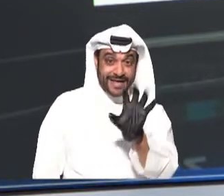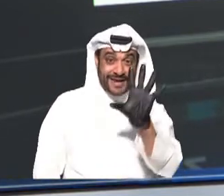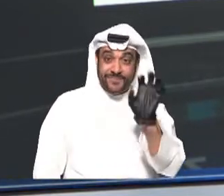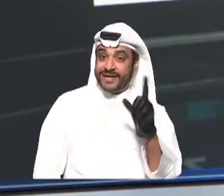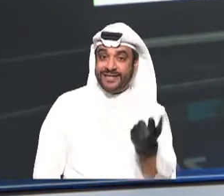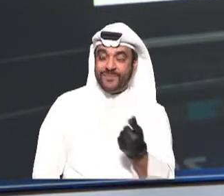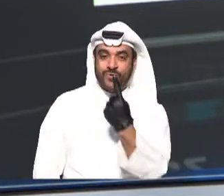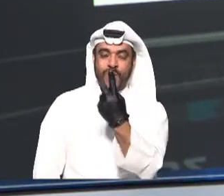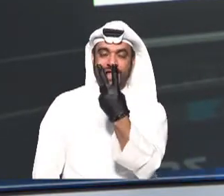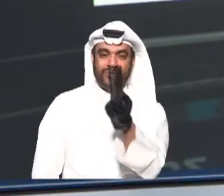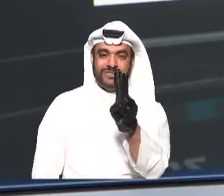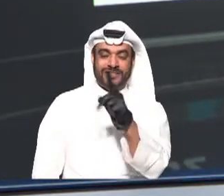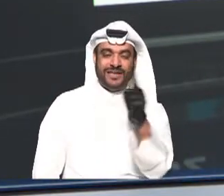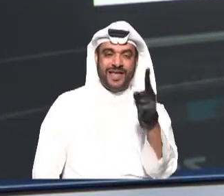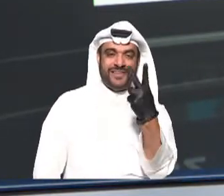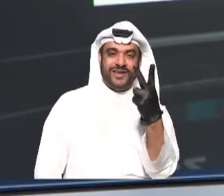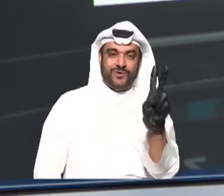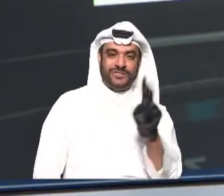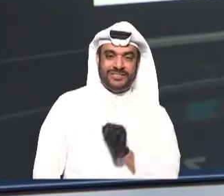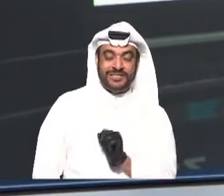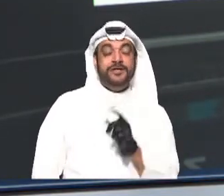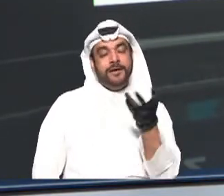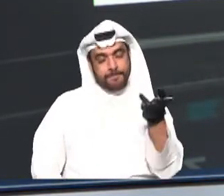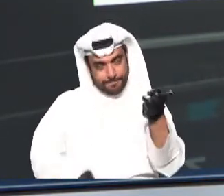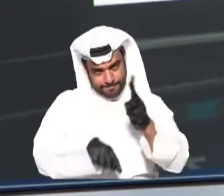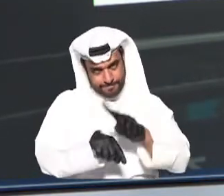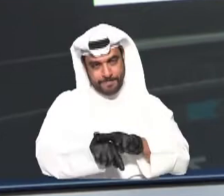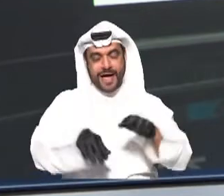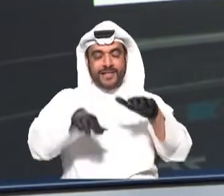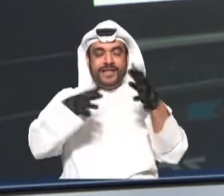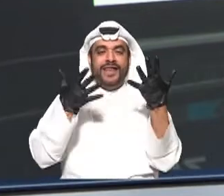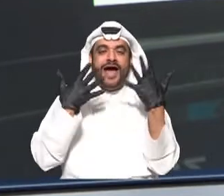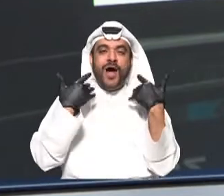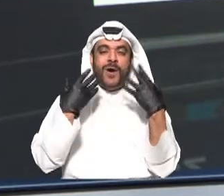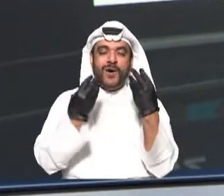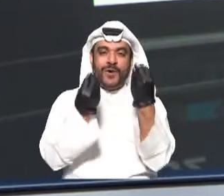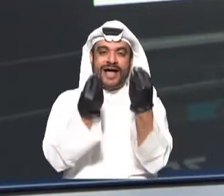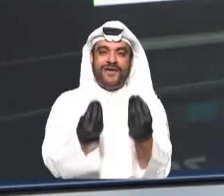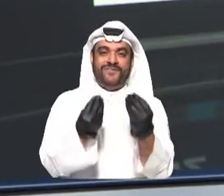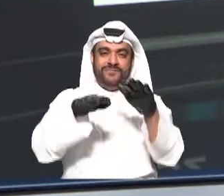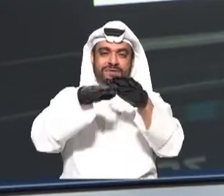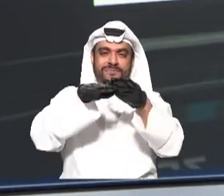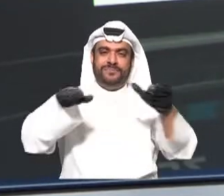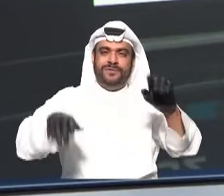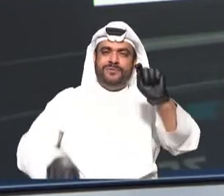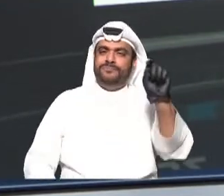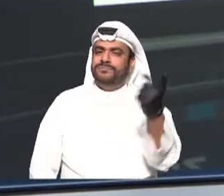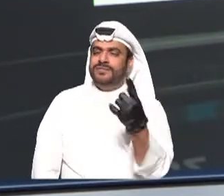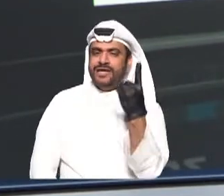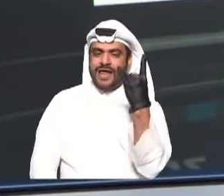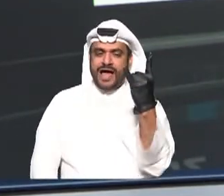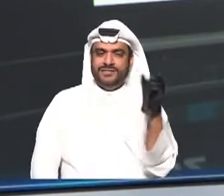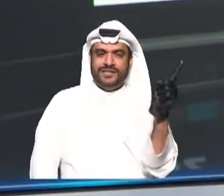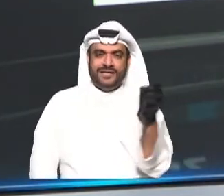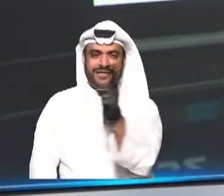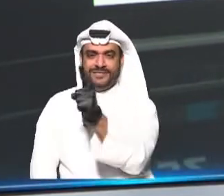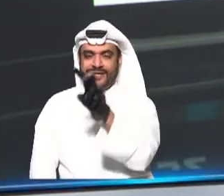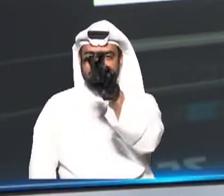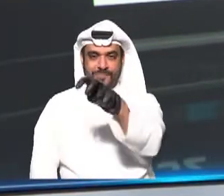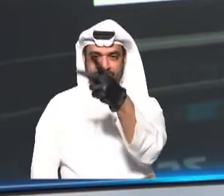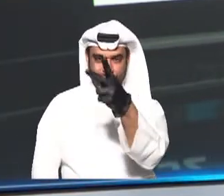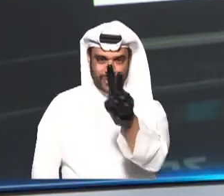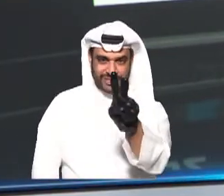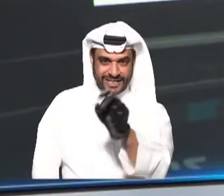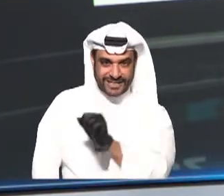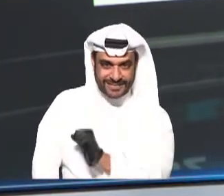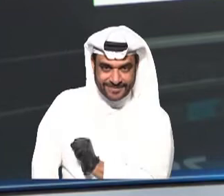21 إلى 22 درجة مئوية. وأيضا اعتدال في الرياح الجنوبية الشرقية تتراوح سرعتها ما بين 10 إلى 28